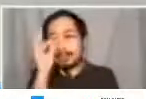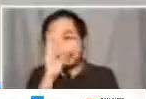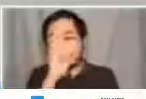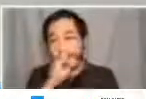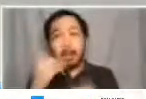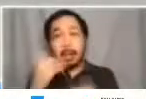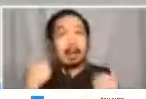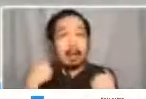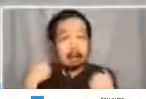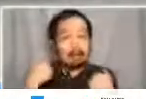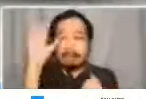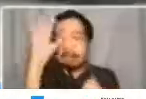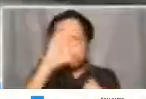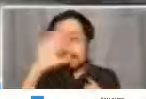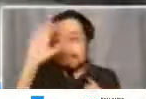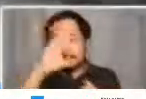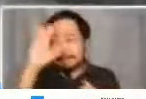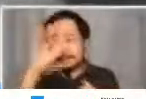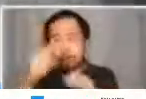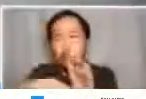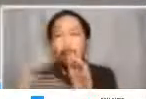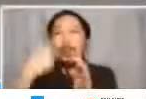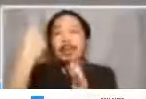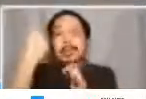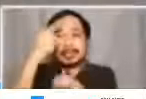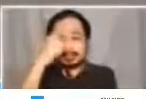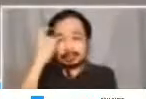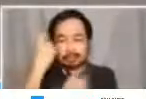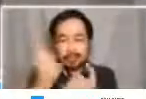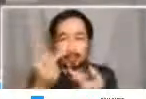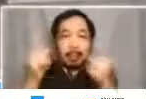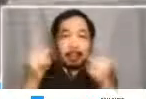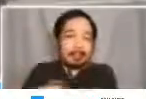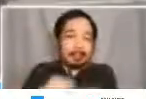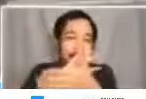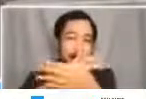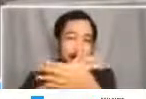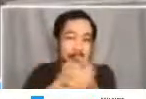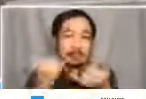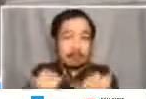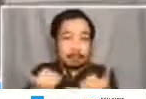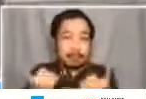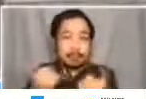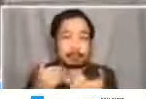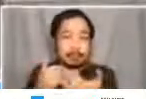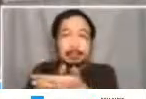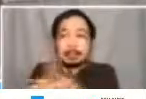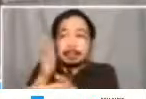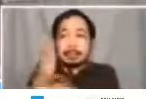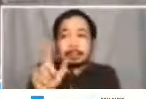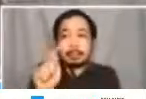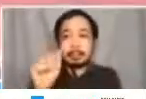sa membro ng pamilya. So hindi makalabas ang tao kung